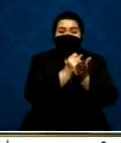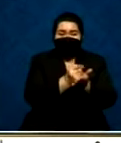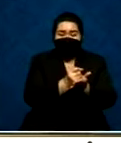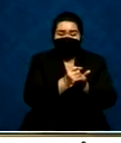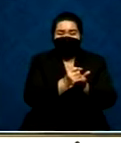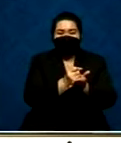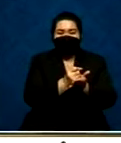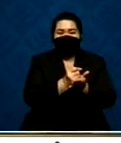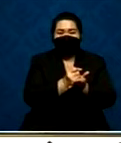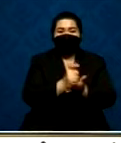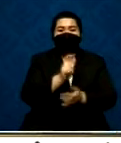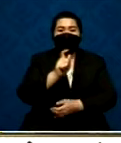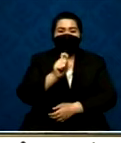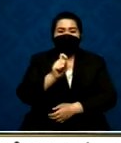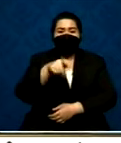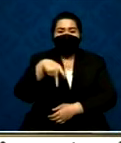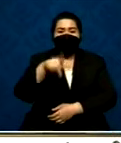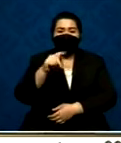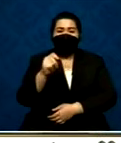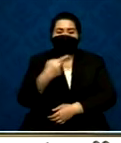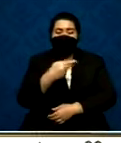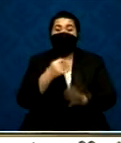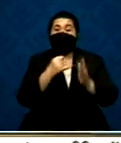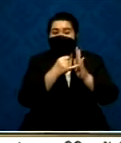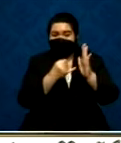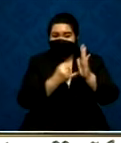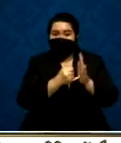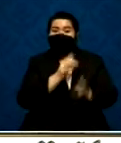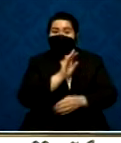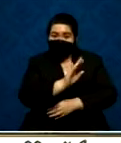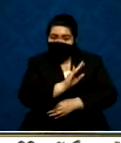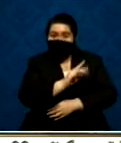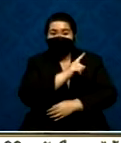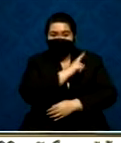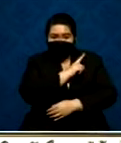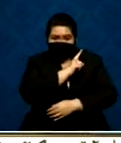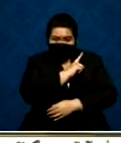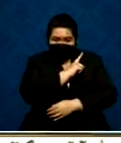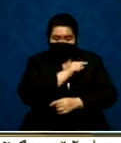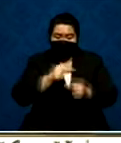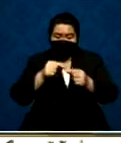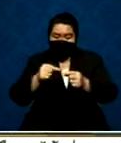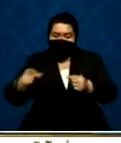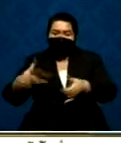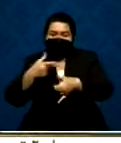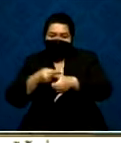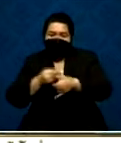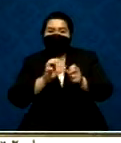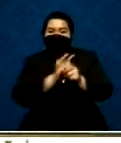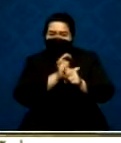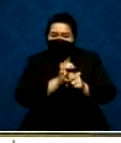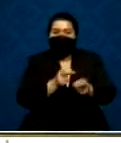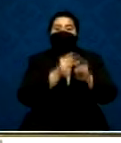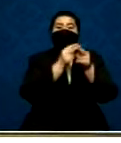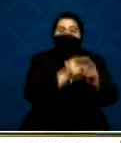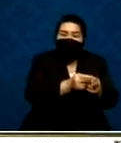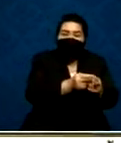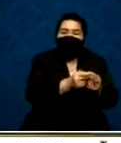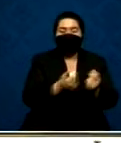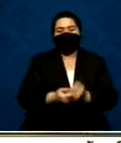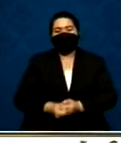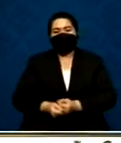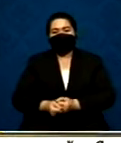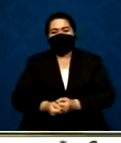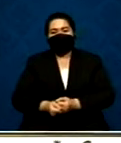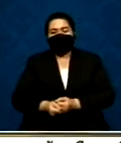ให้เป็นหน้าที่ของอปท.องค์การปกครองส่วนท้องถิ่นเรื่องวัคซีนโควิดก็โยนให้ท้องถิ่นซื้อเรื่องวัคซีนลัมปี้ส